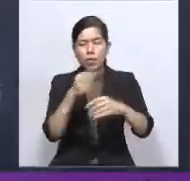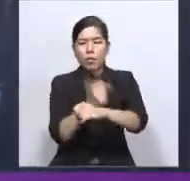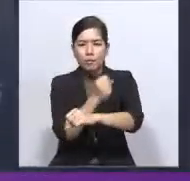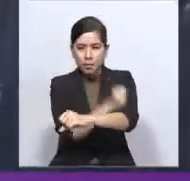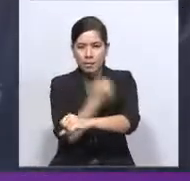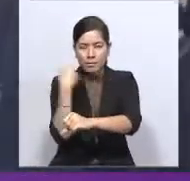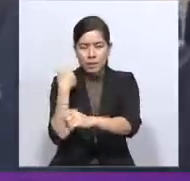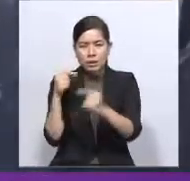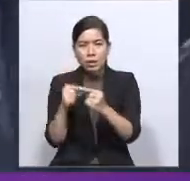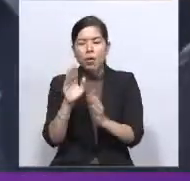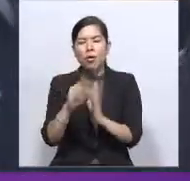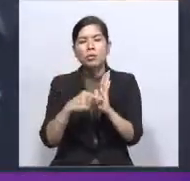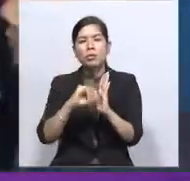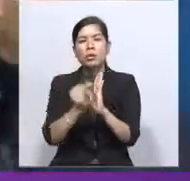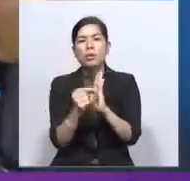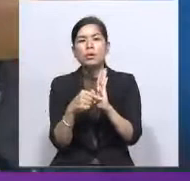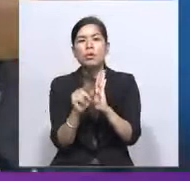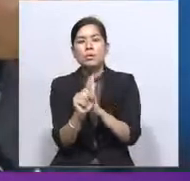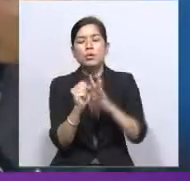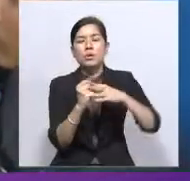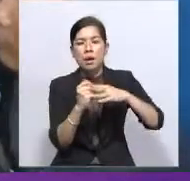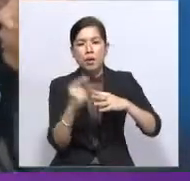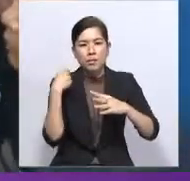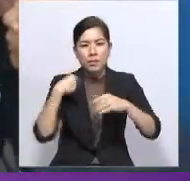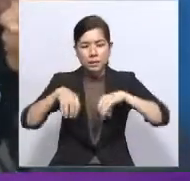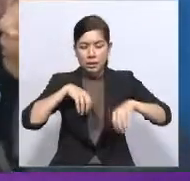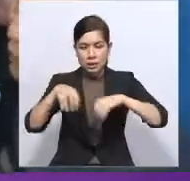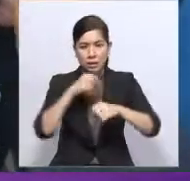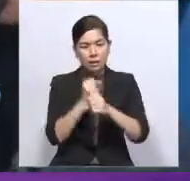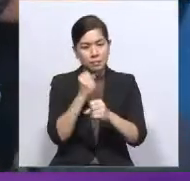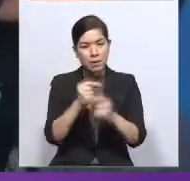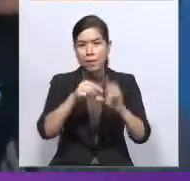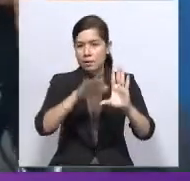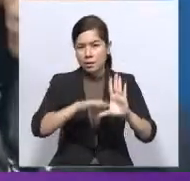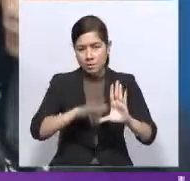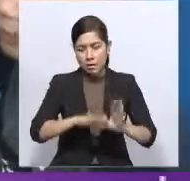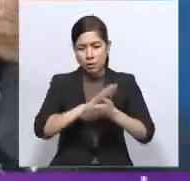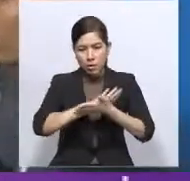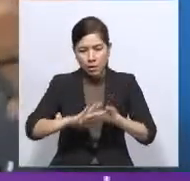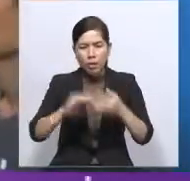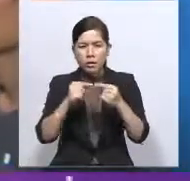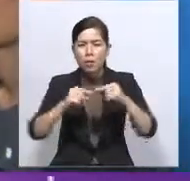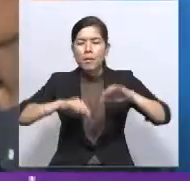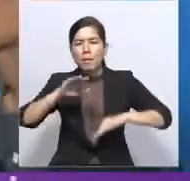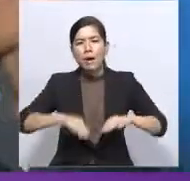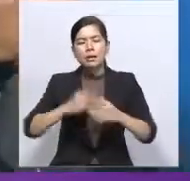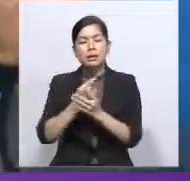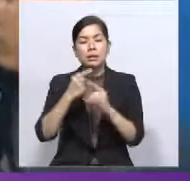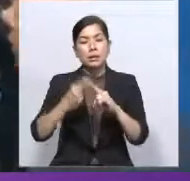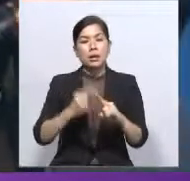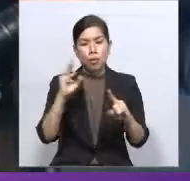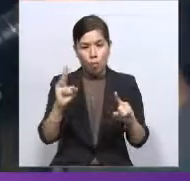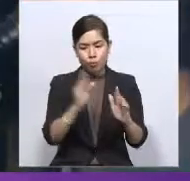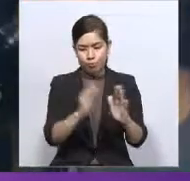One Stop Service สมุทรสาครได้กำชับให้จัดขึ้นทะเบียนแรงงานต่างด้าวให้แล้วเสร็จภายในเดือนมิถุนายนโอกา